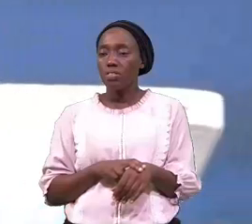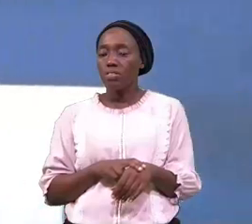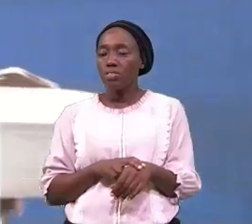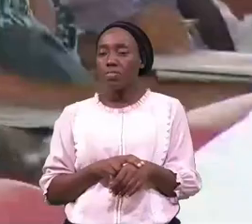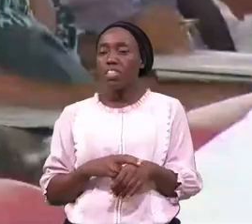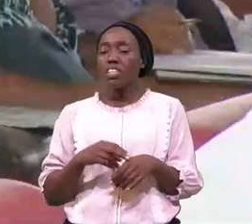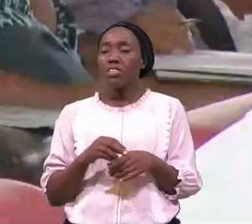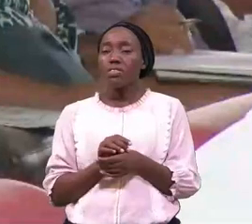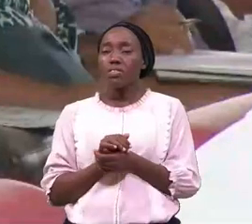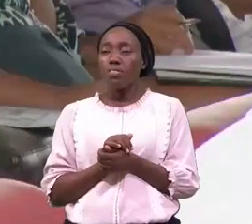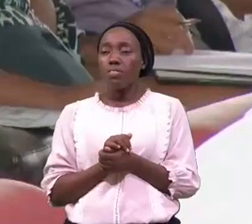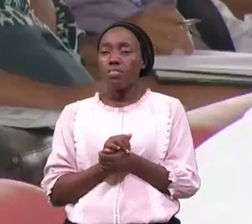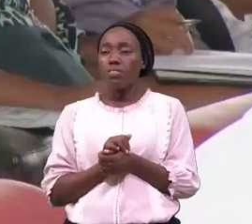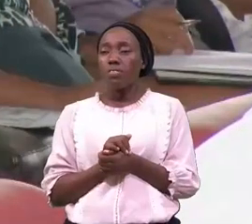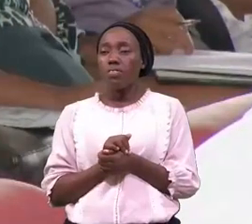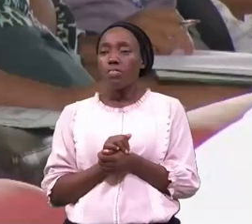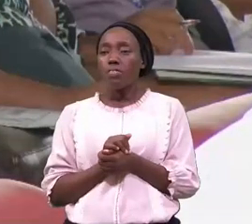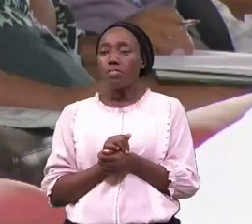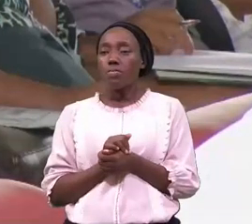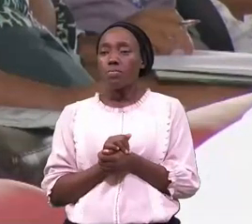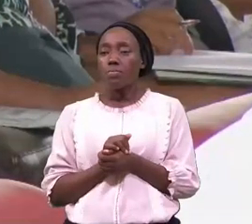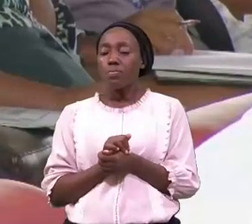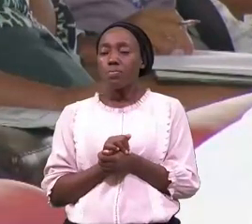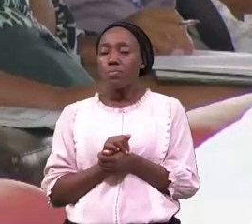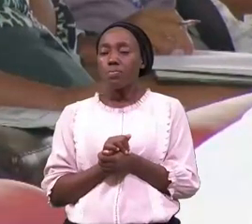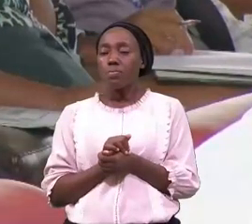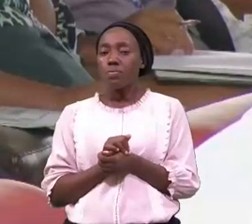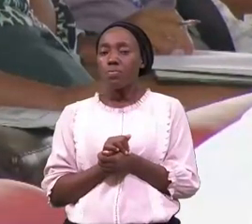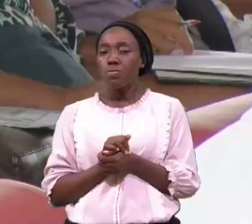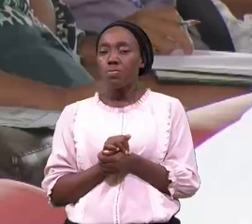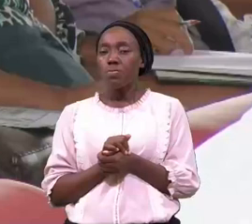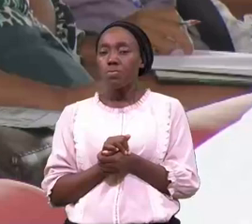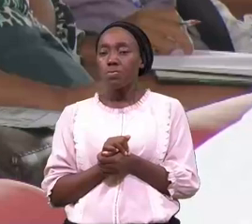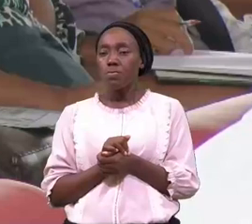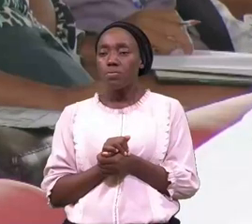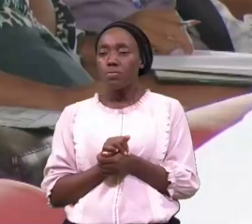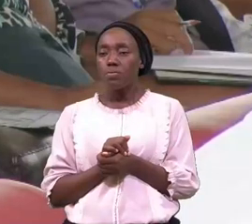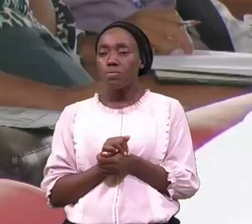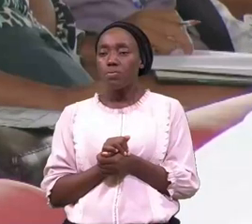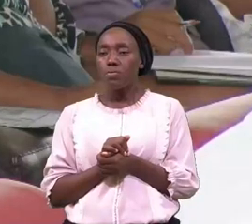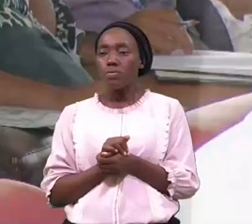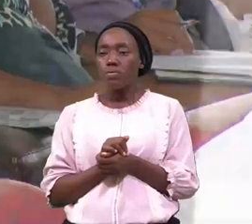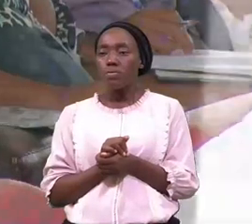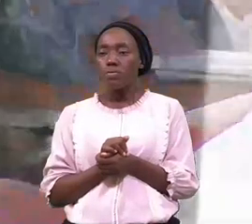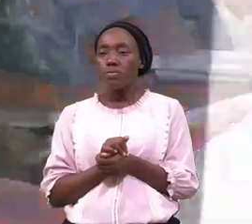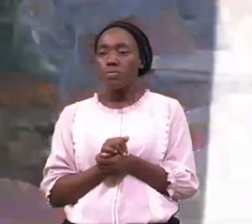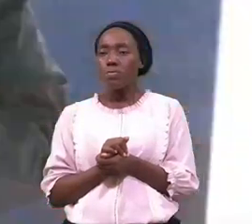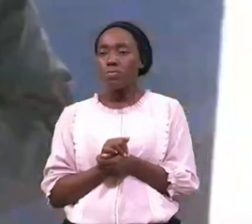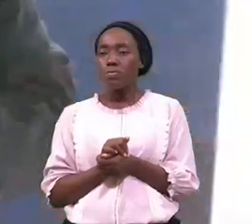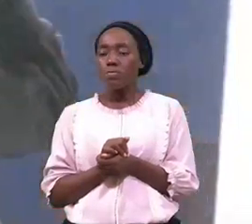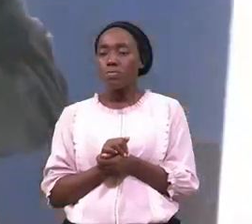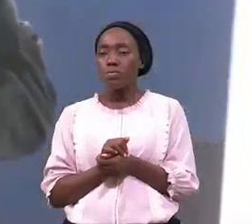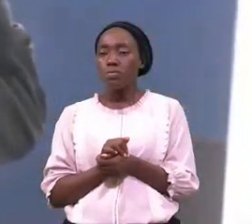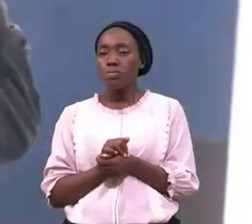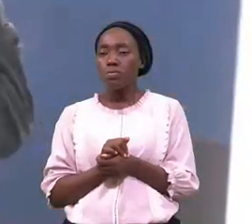C'est la même qualification partout. C'est pourquoi de nation en nation, si un homme ne naît de nouveau, il ne peut voir le royaume de Dieu. Donc si vous voulez préparer chaque nation pour le royaume de